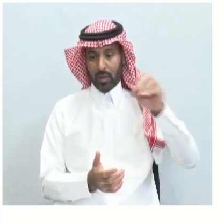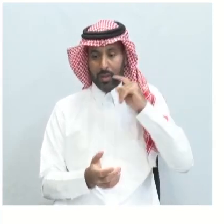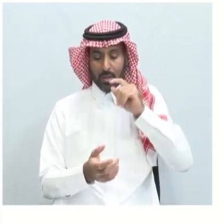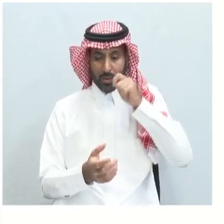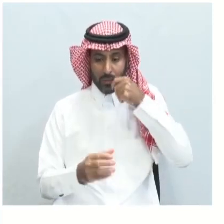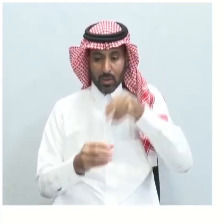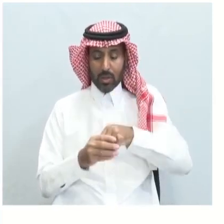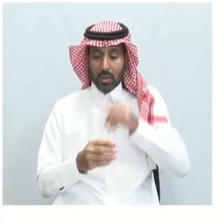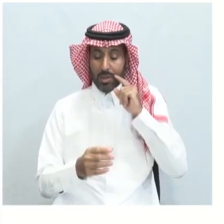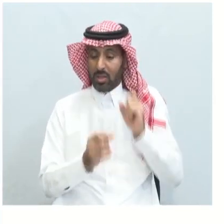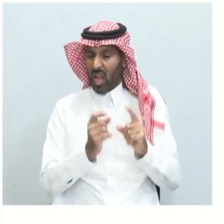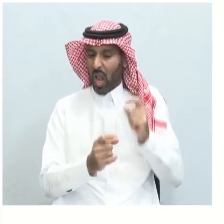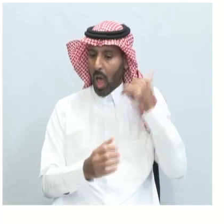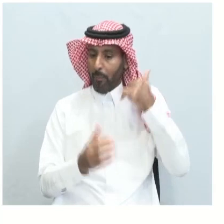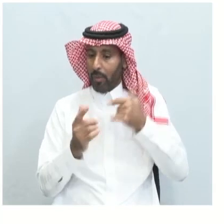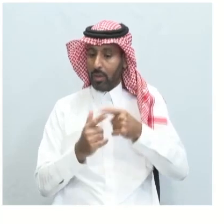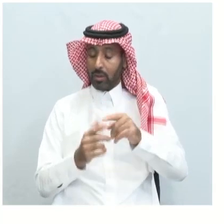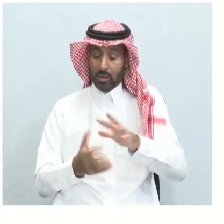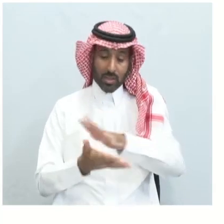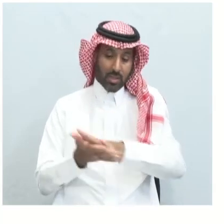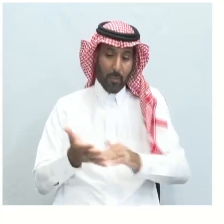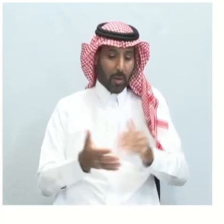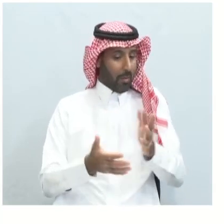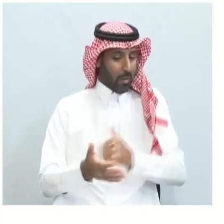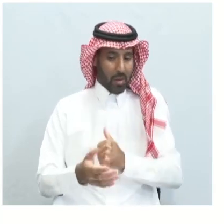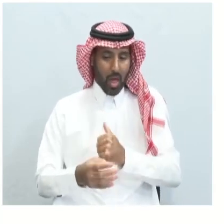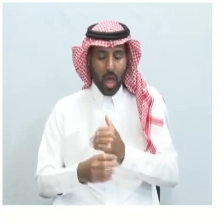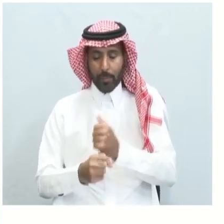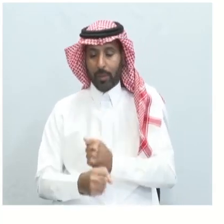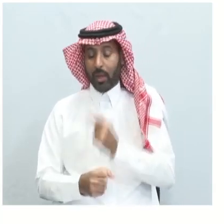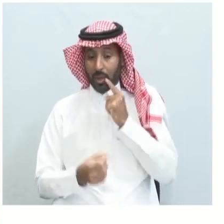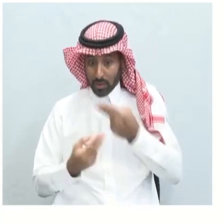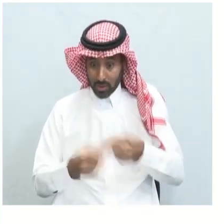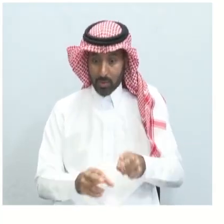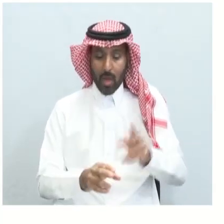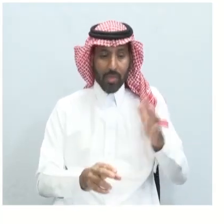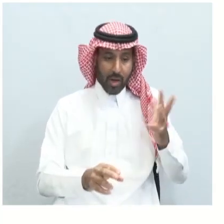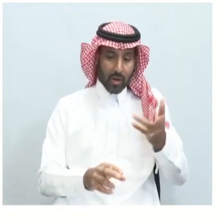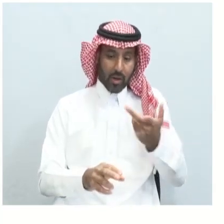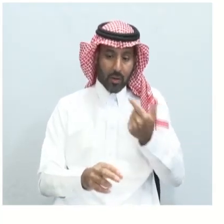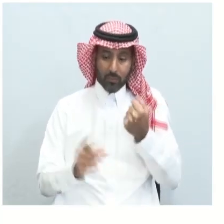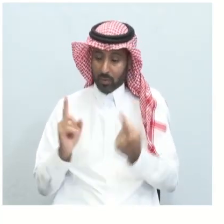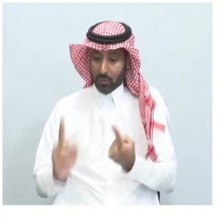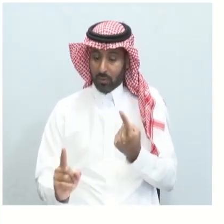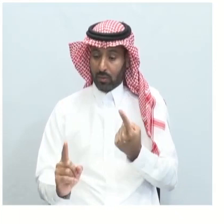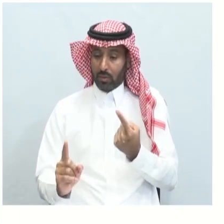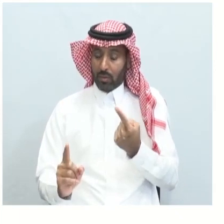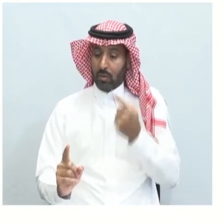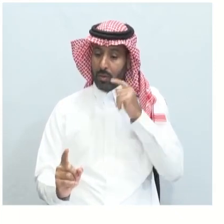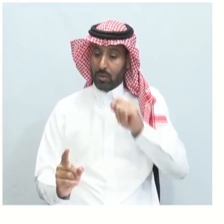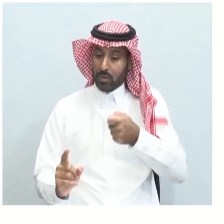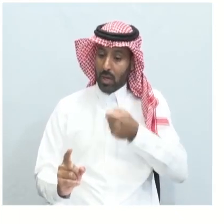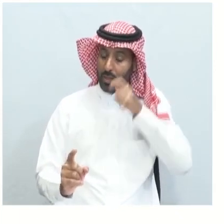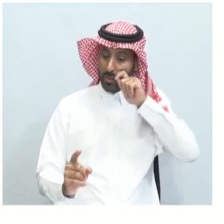للاتصال الامن عبر شبكه غير امنه حيث تسمح هذه الخوارزميه لطرفين بانشاء مفتاح